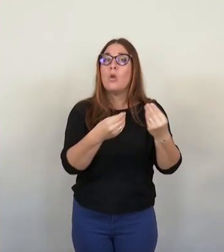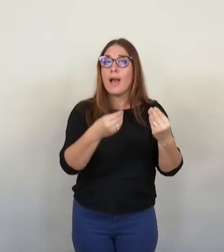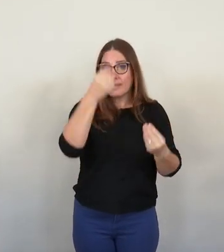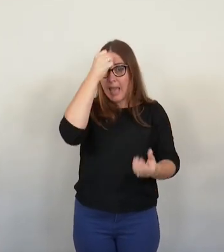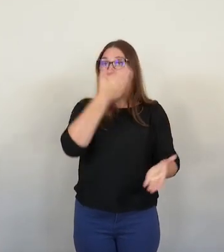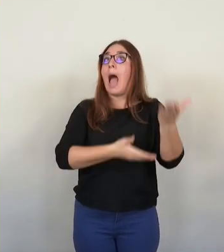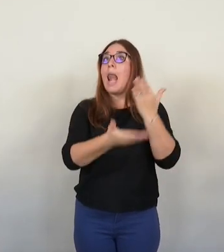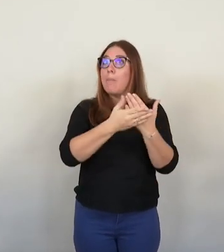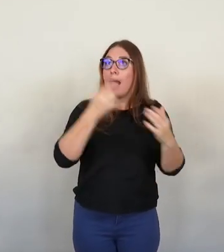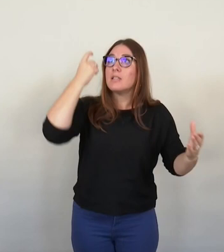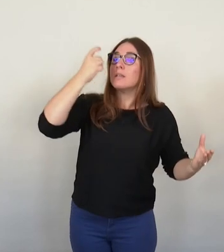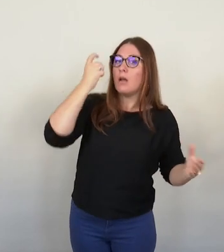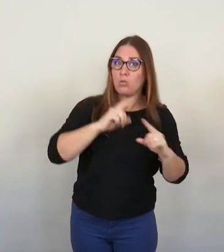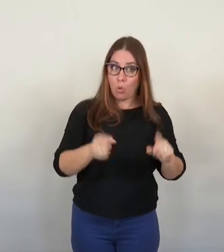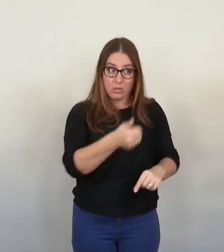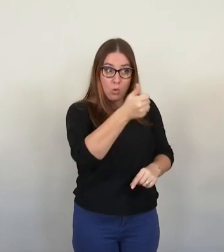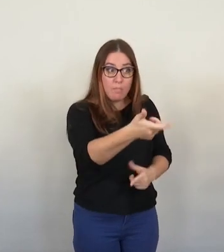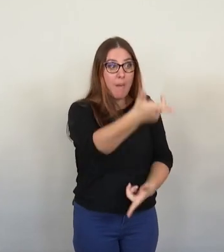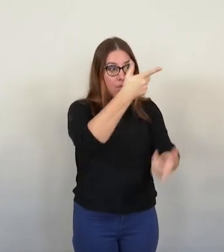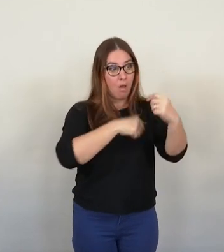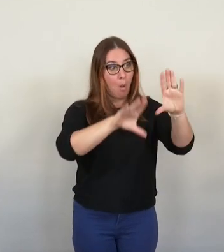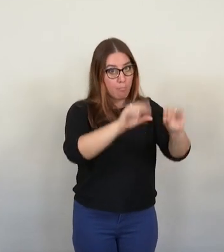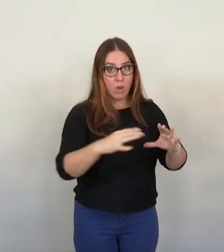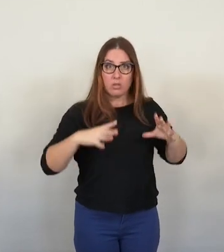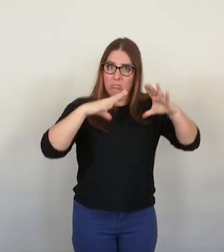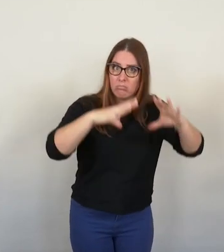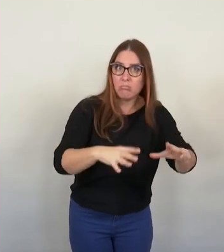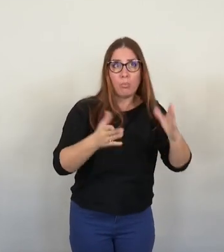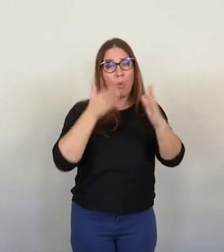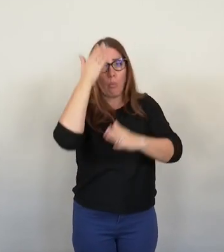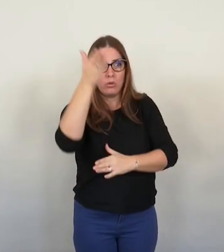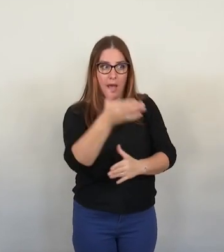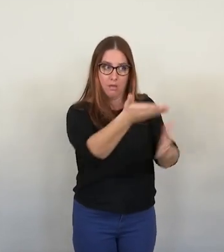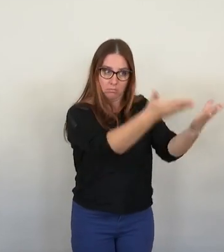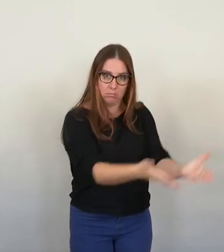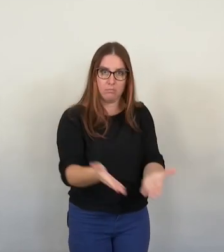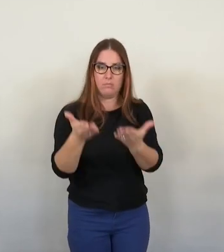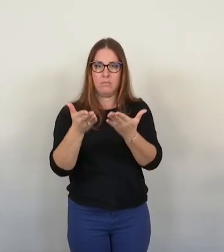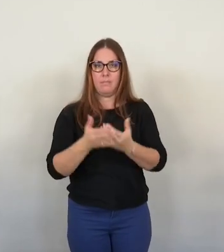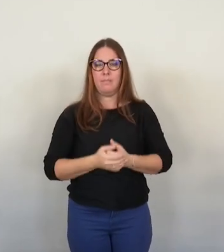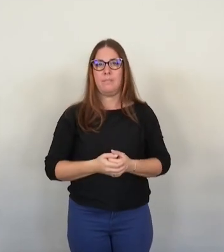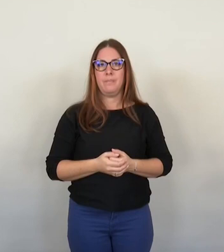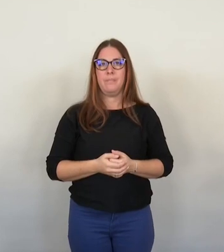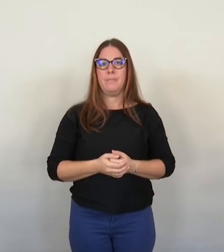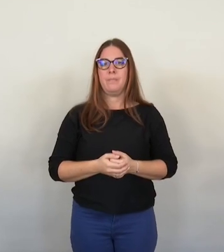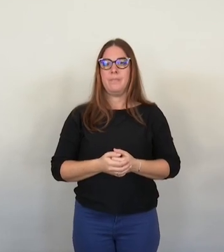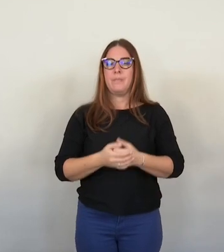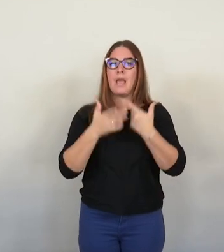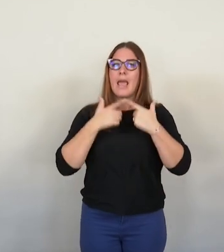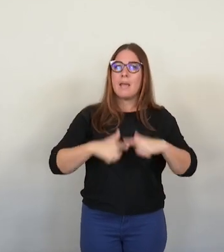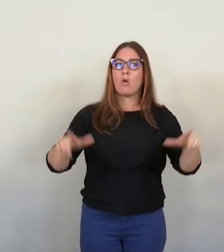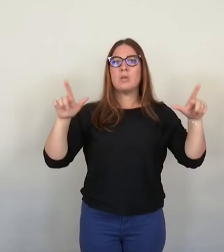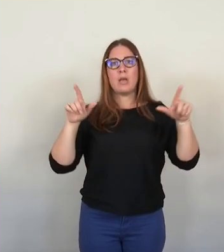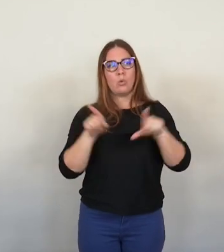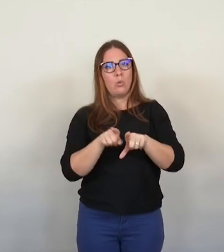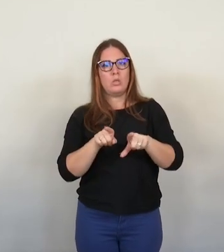pour les autres c'est de permettre à l'habitant d'être lui-même acteur de son devenir la fonction d'émancipation et